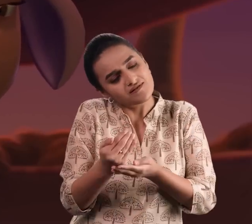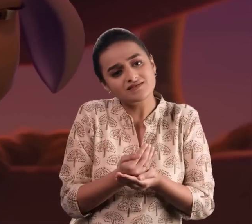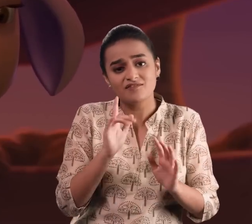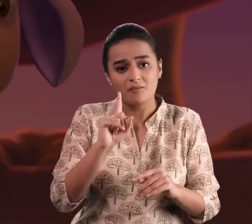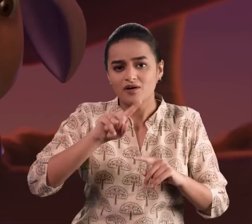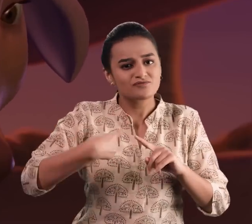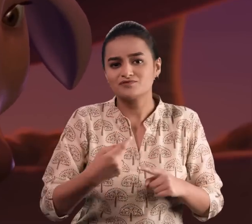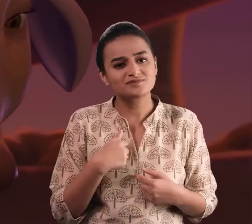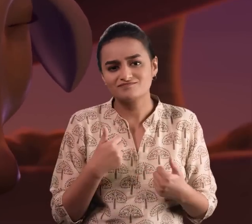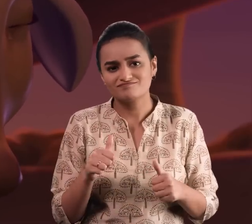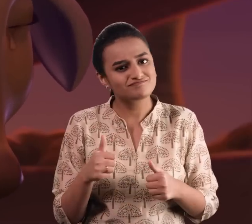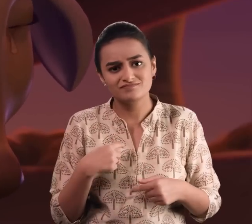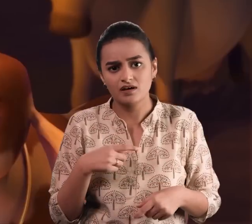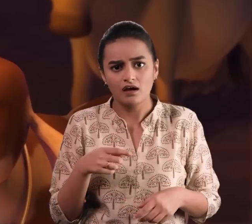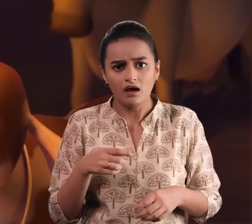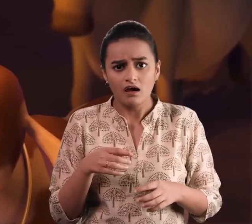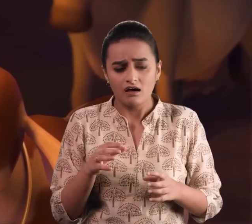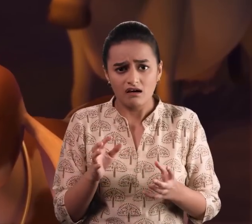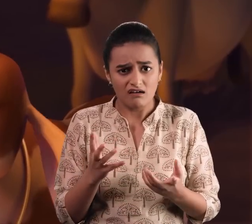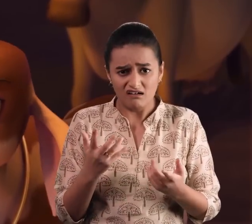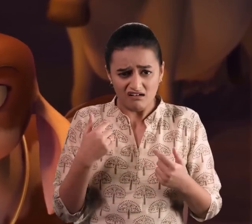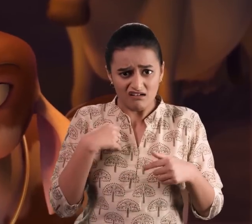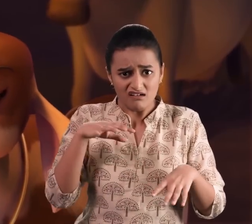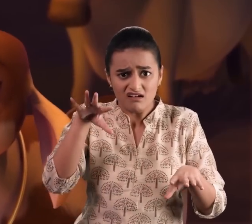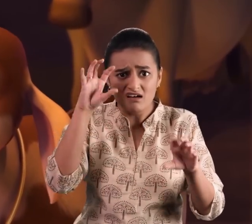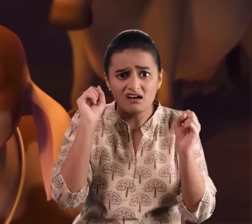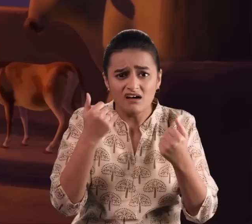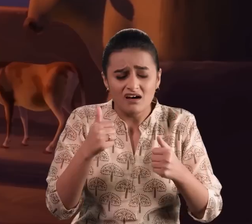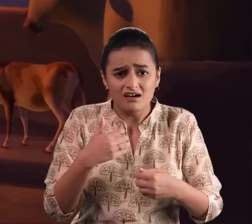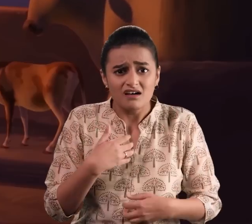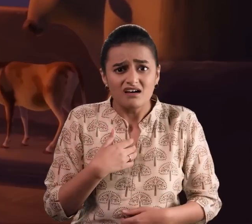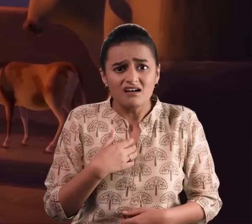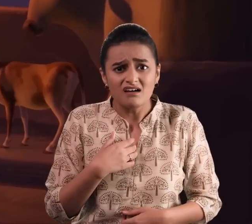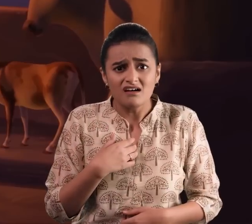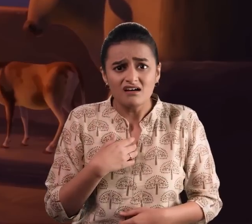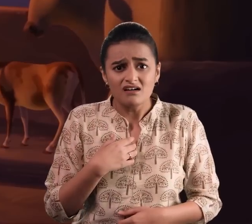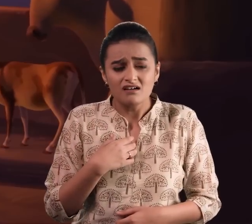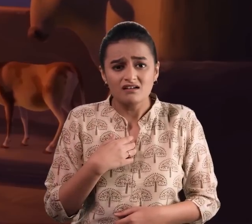हूँ, पर कल नहीं होंगी। मैं समझी नहीं माँ।